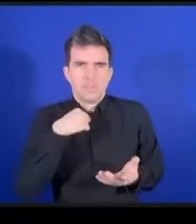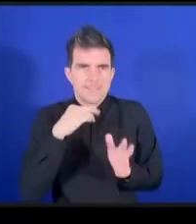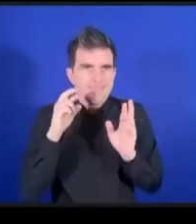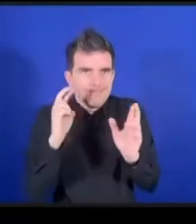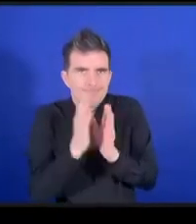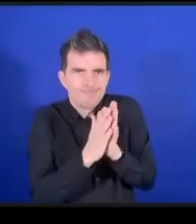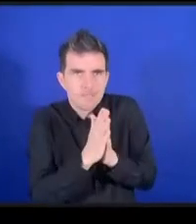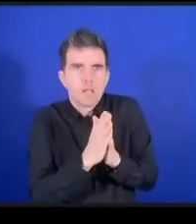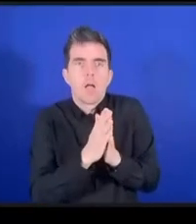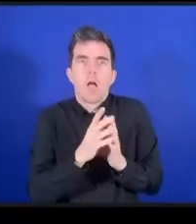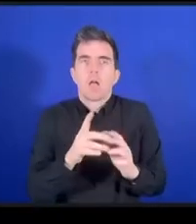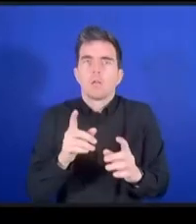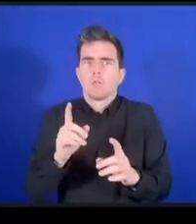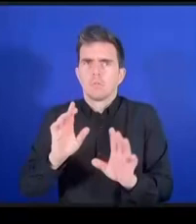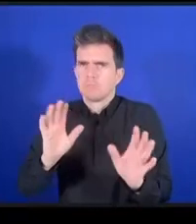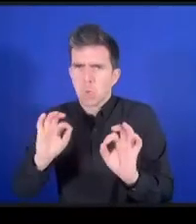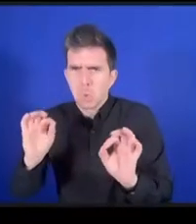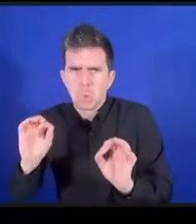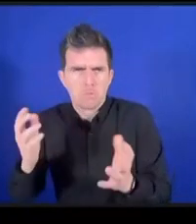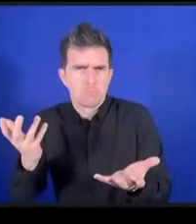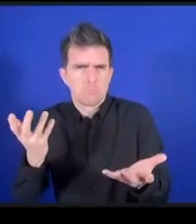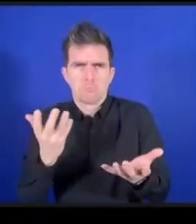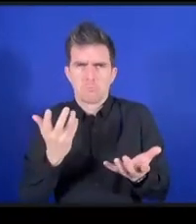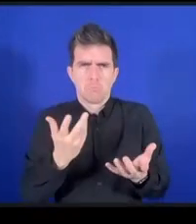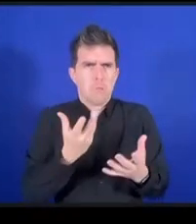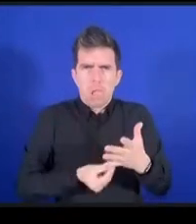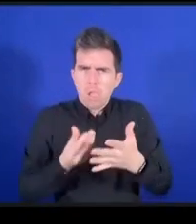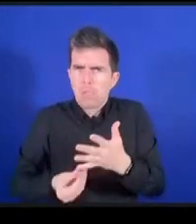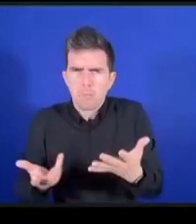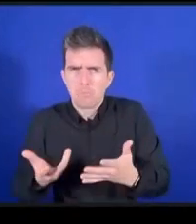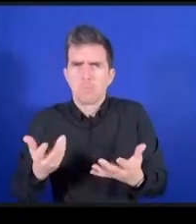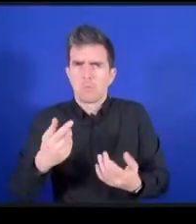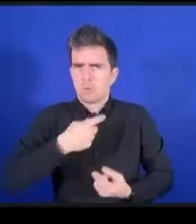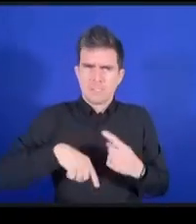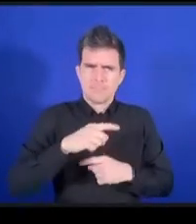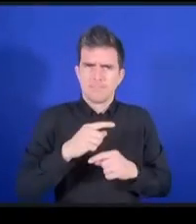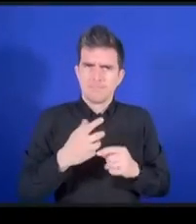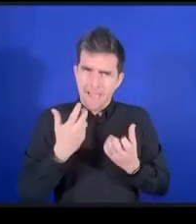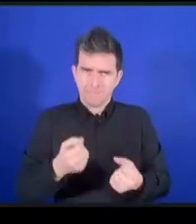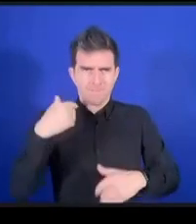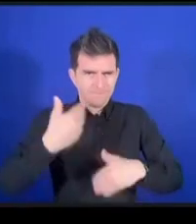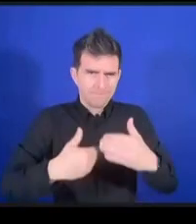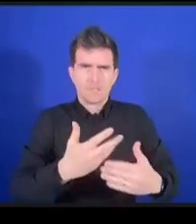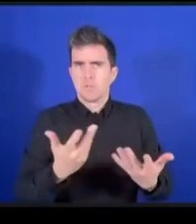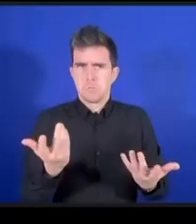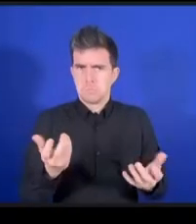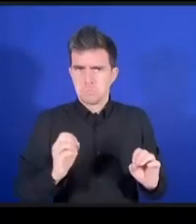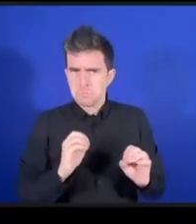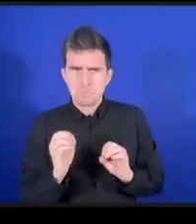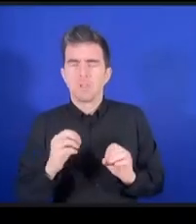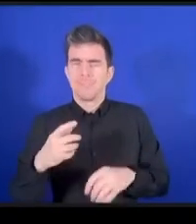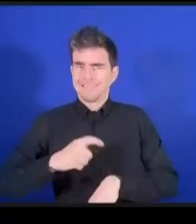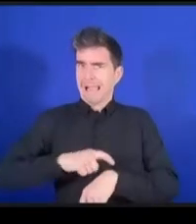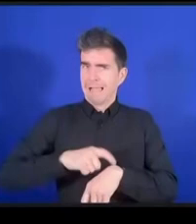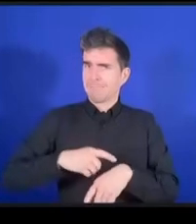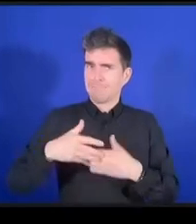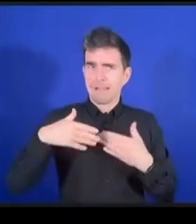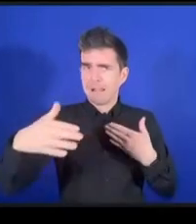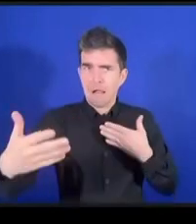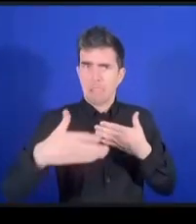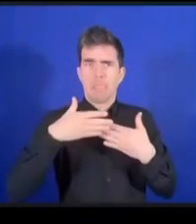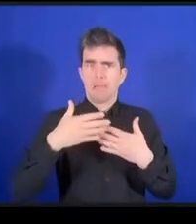такое постоянное пространство для такой работы то есть для самоанализа ну и наконец